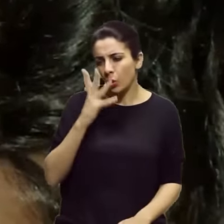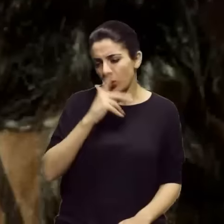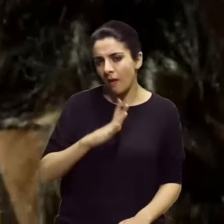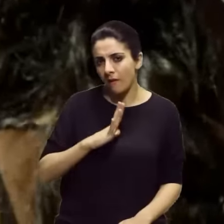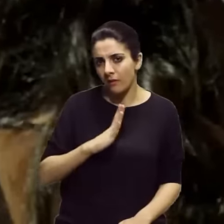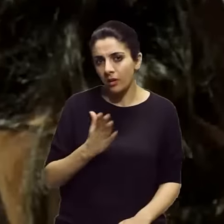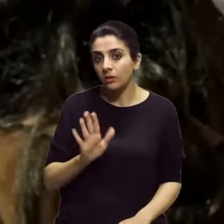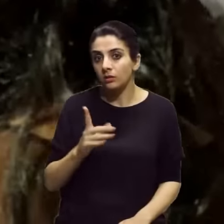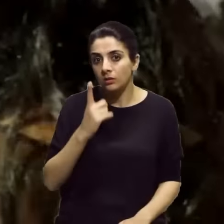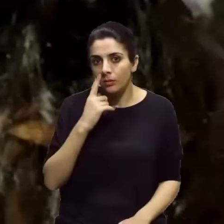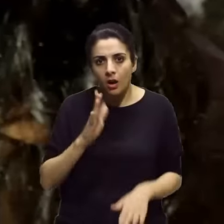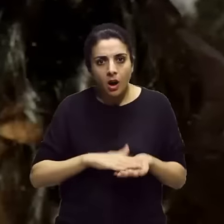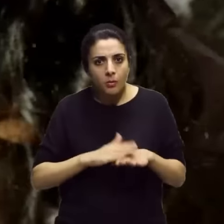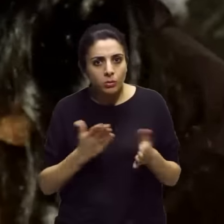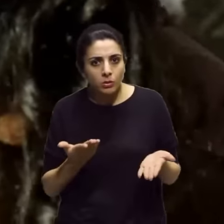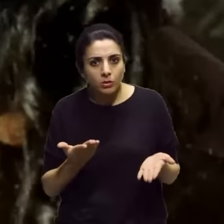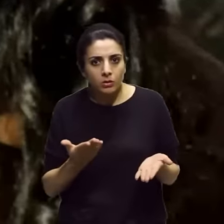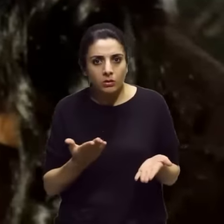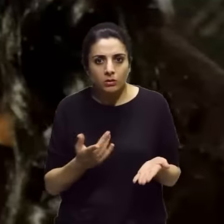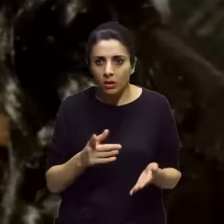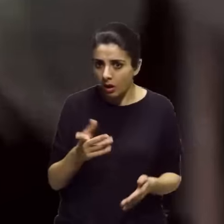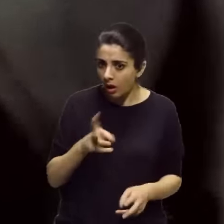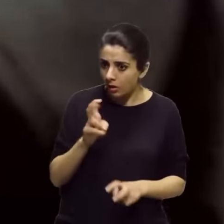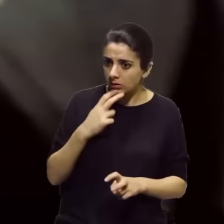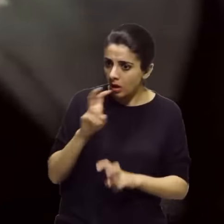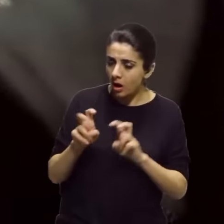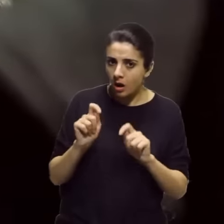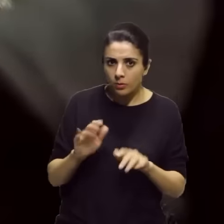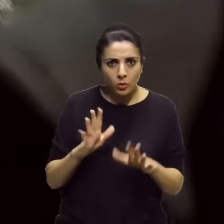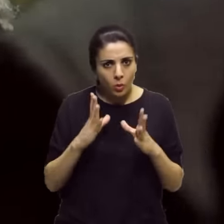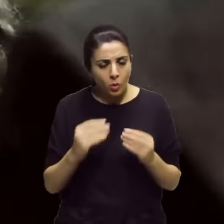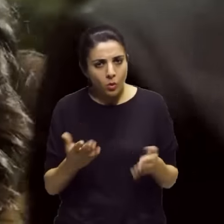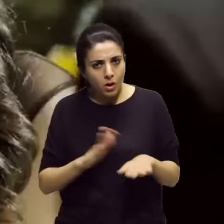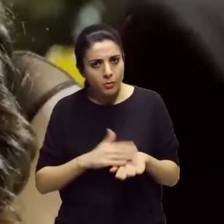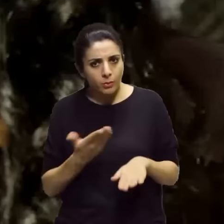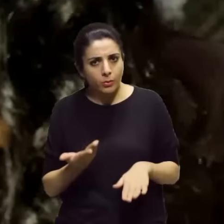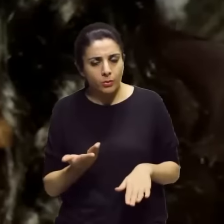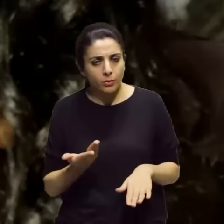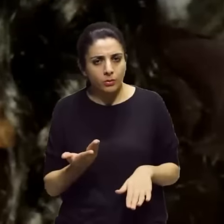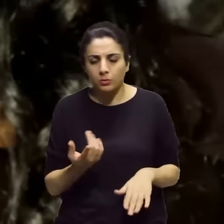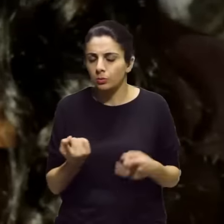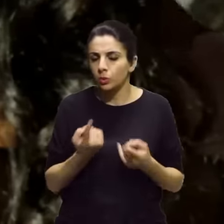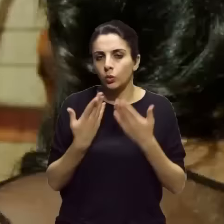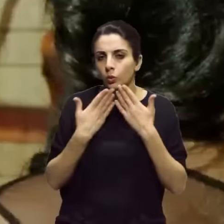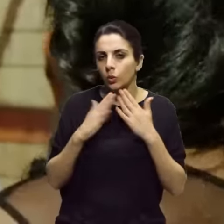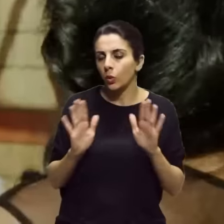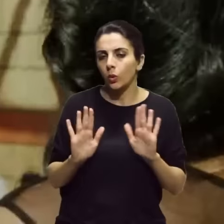Şşş. Ne yapıyorsun oğlum? Ne var lan? Oğlum kime yazıyorsun sen, yemeğimi aldın. Ne oluyor? Hiçbir şey